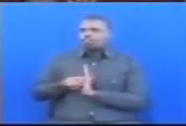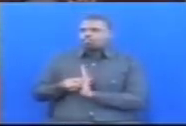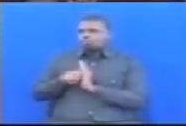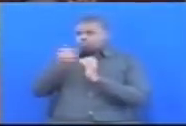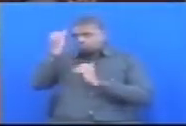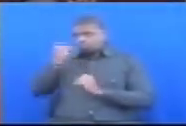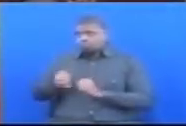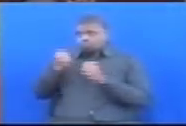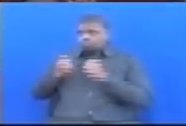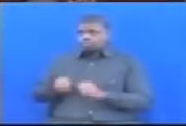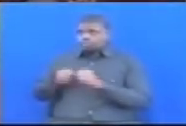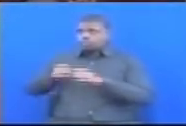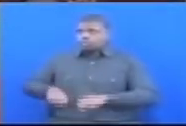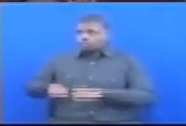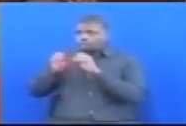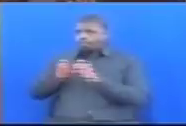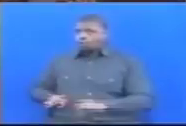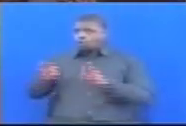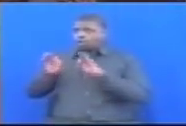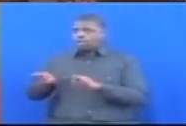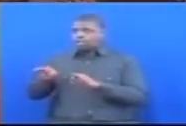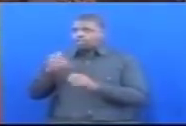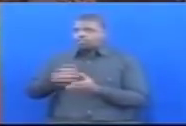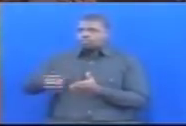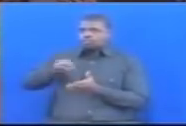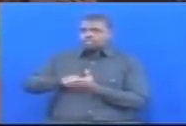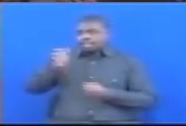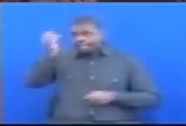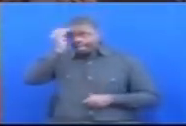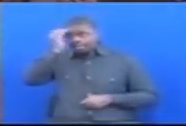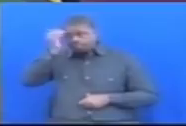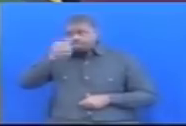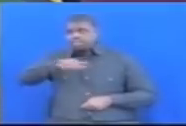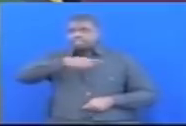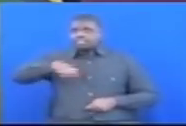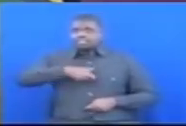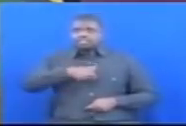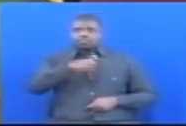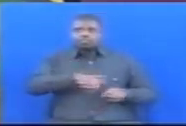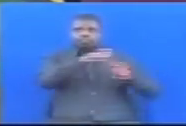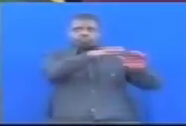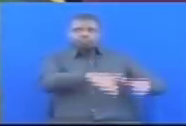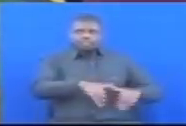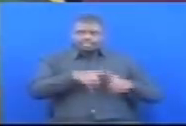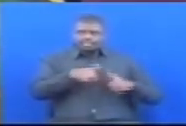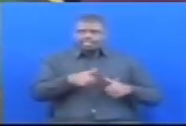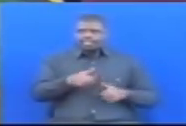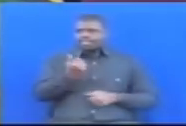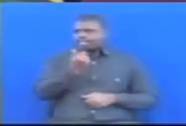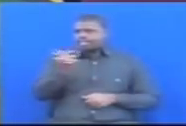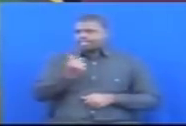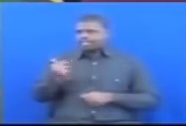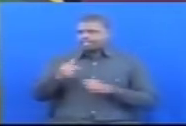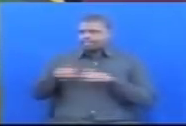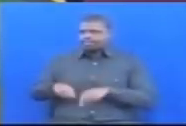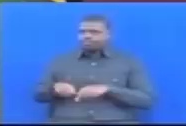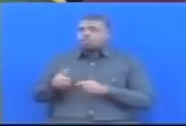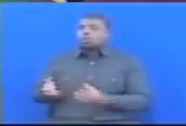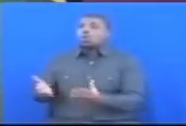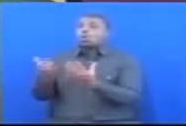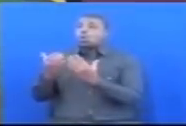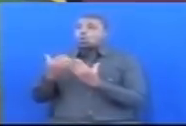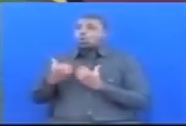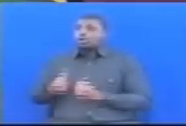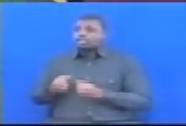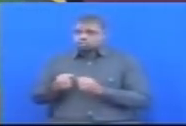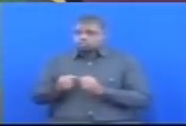wadumishe utawala bora. Utuongezee hekima na busara sisi wabunge wa bunge hili la Jamhuri ya Muungano wa Tanzania, na utupe uwezo wa